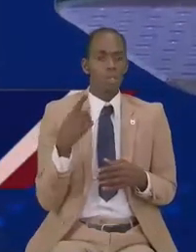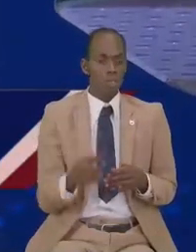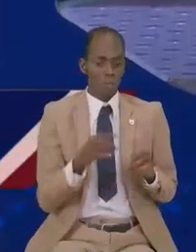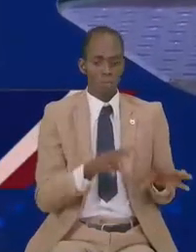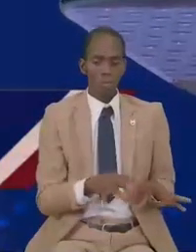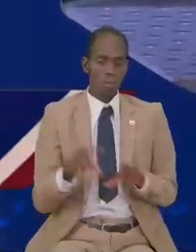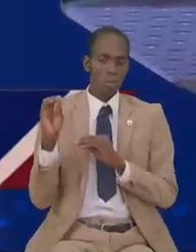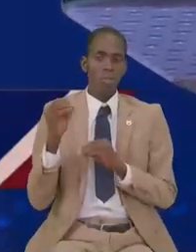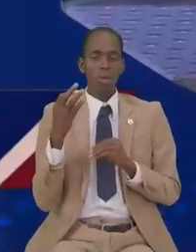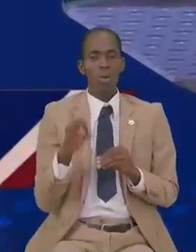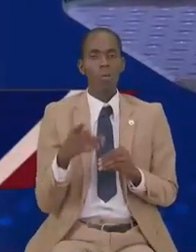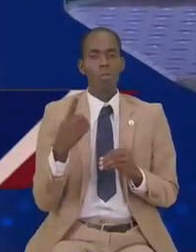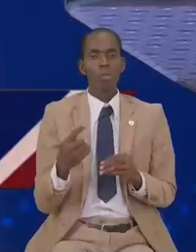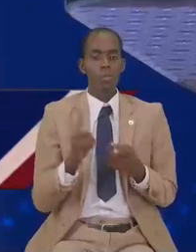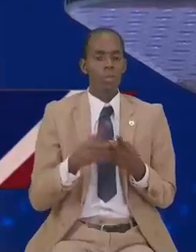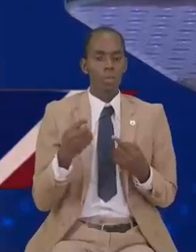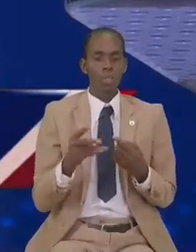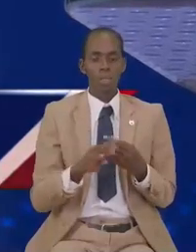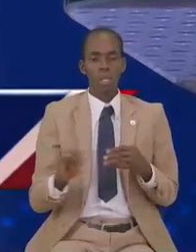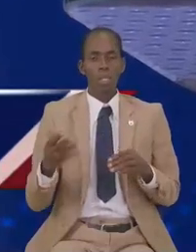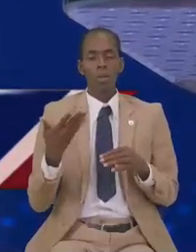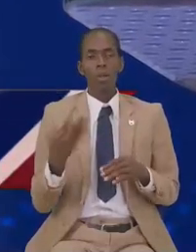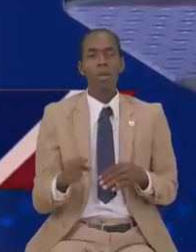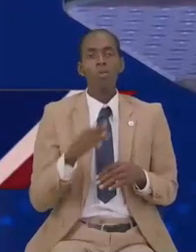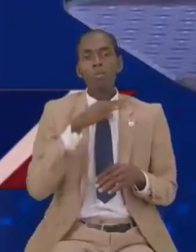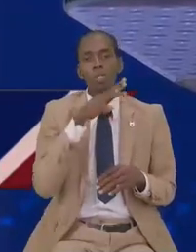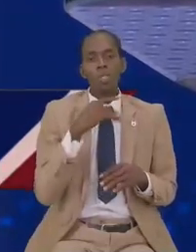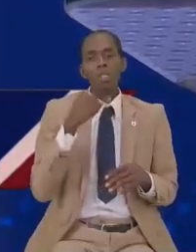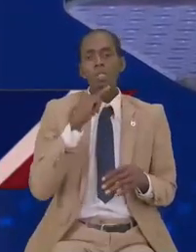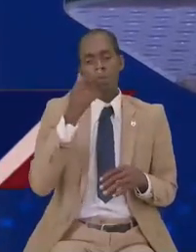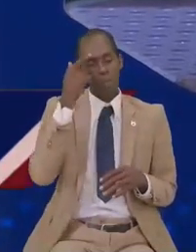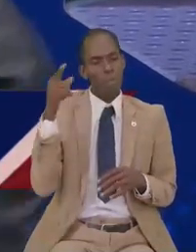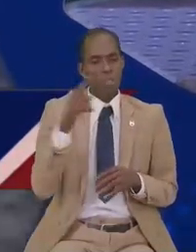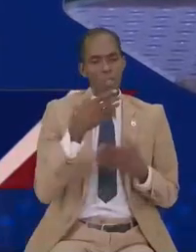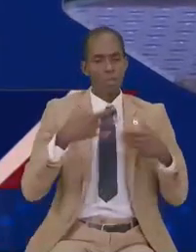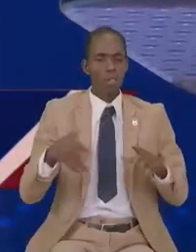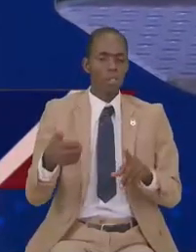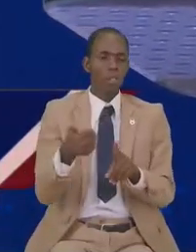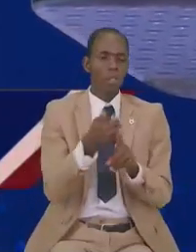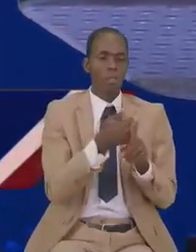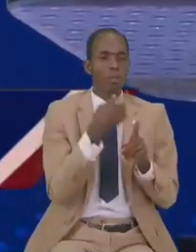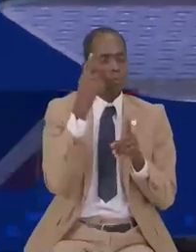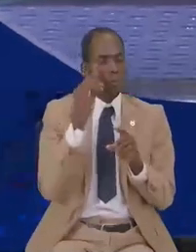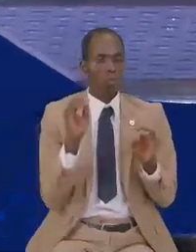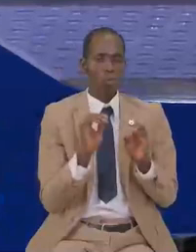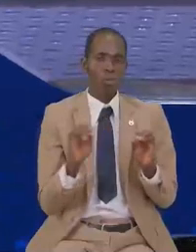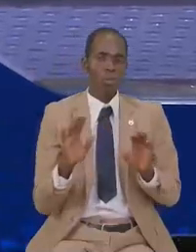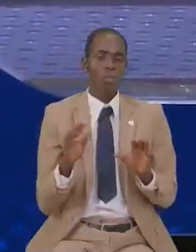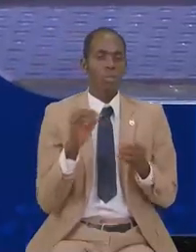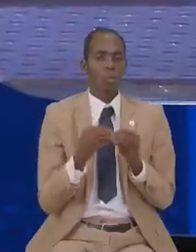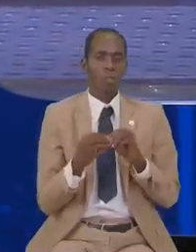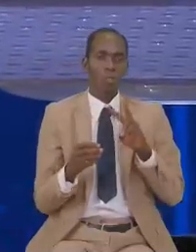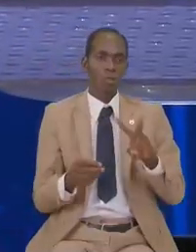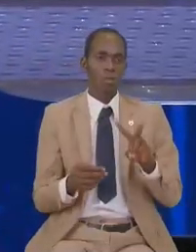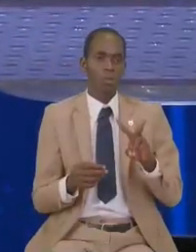de corruption, c'est que ils se sont vendus pour rien. Voyons la deuxième section ici,